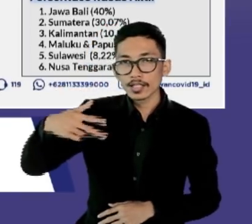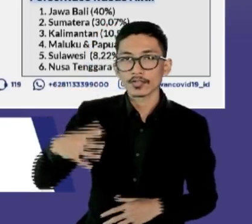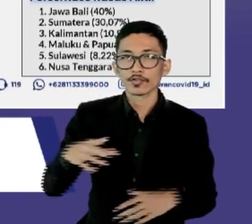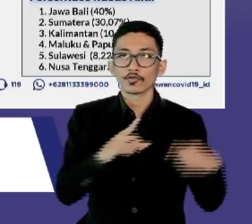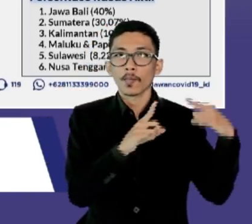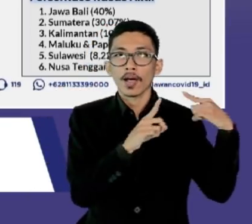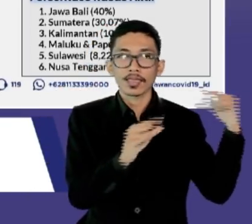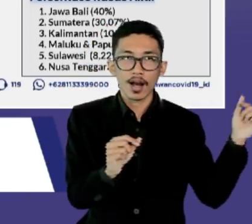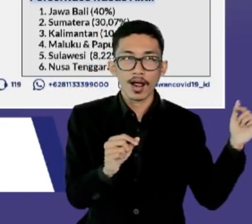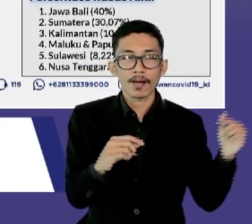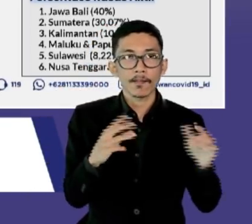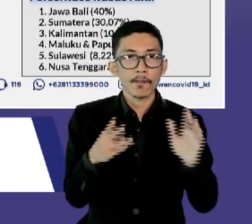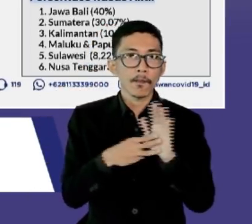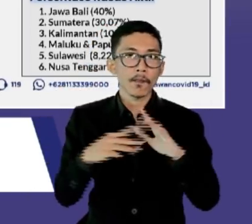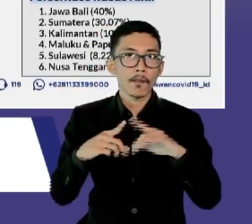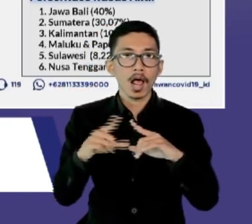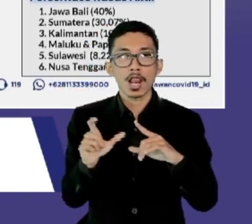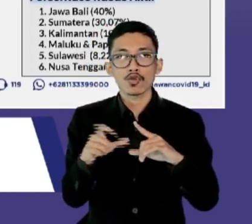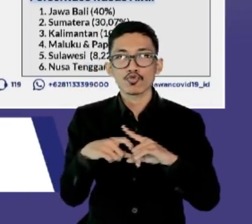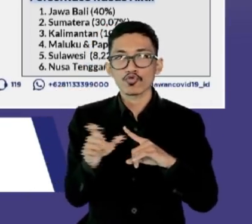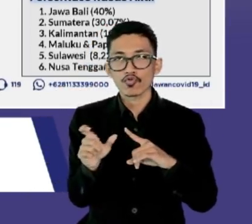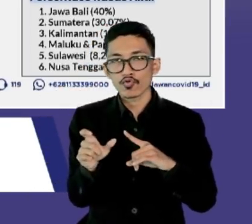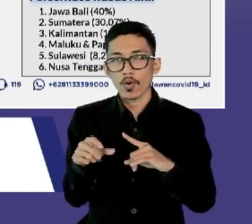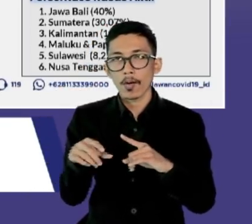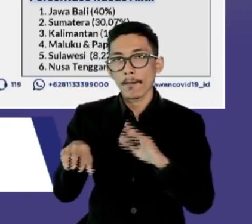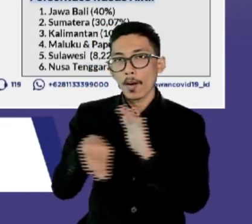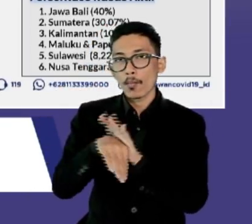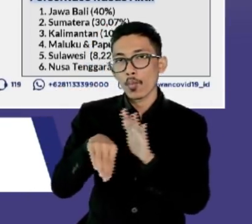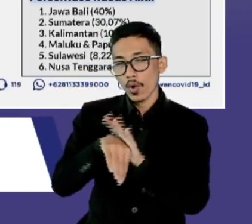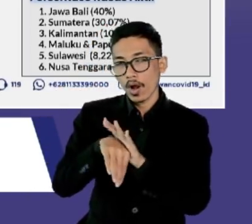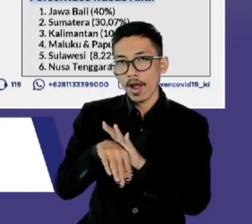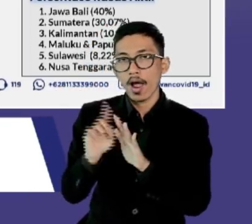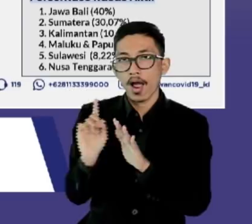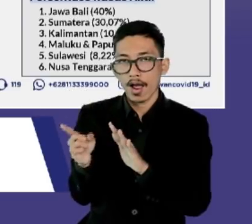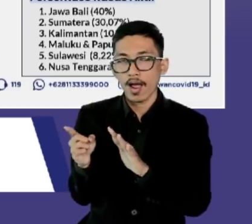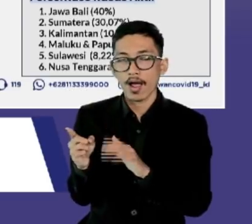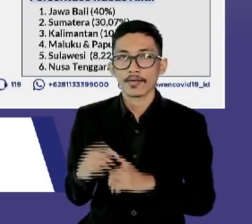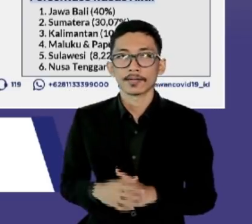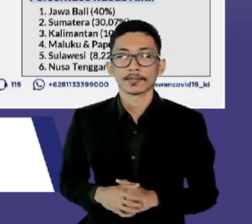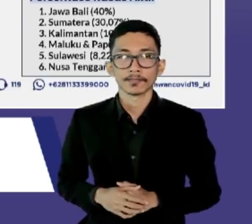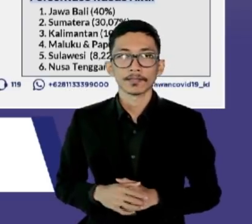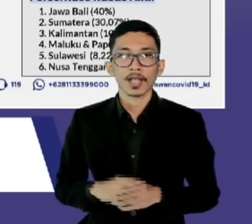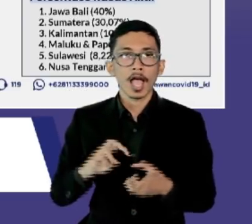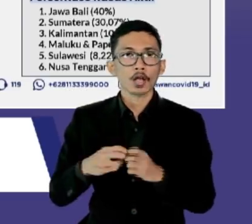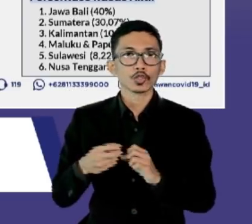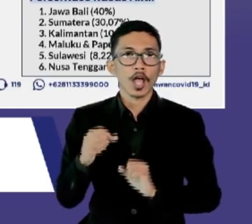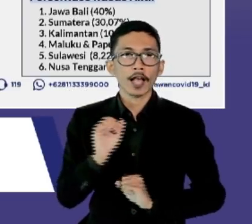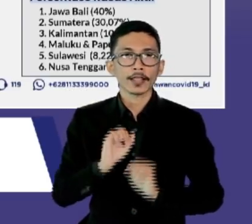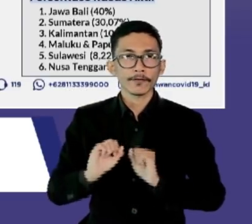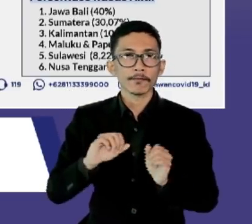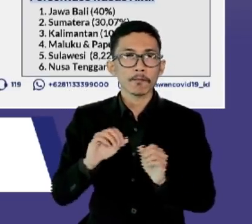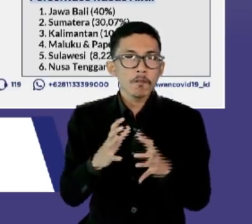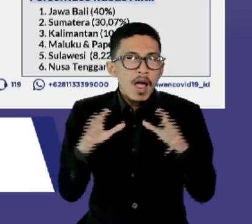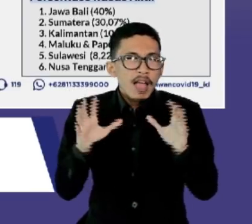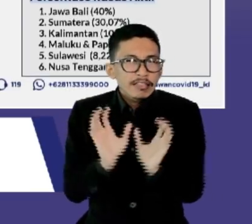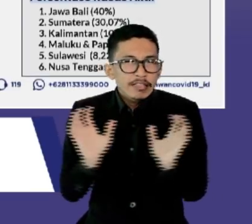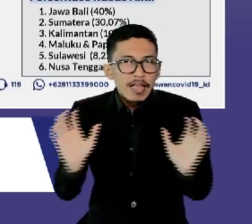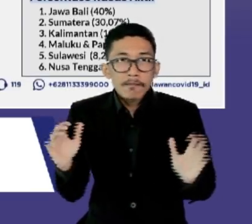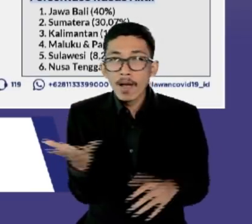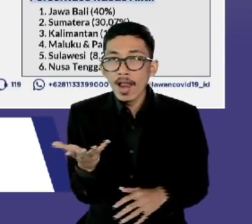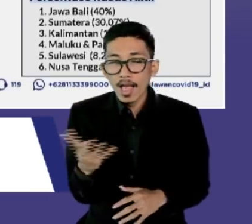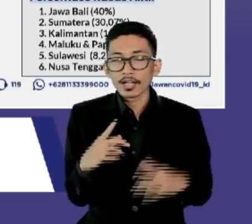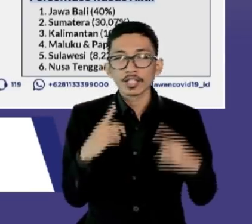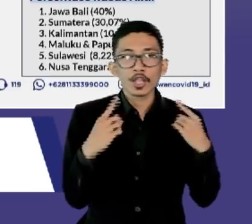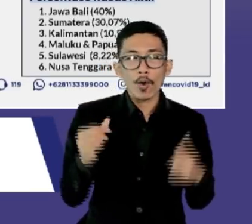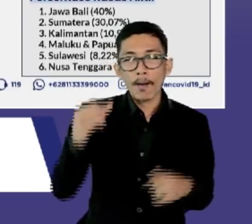Maluku Papua. Selanjutnya, saat ini pulau yang paling banyak memiliki kasus aktif adalah Jawa dan Bali